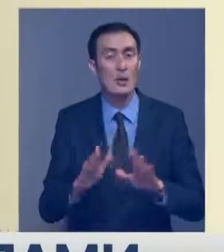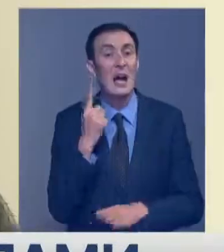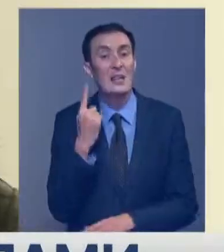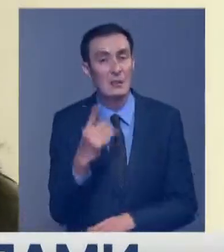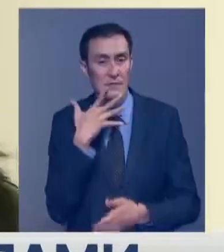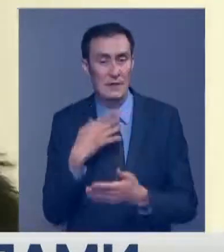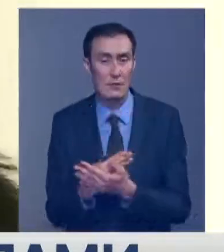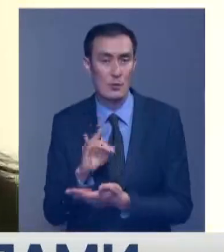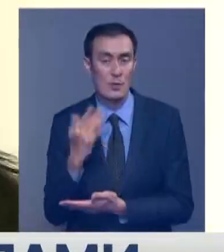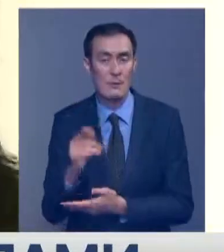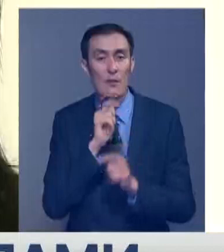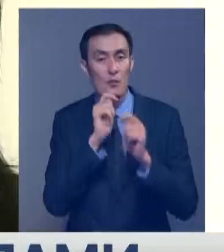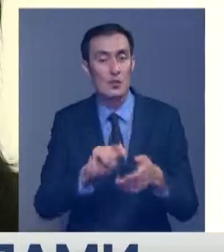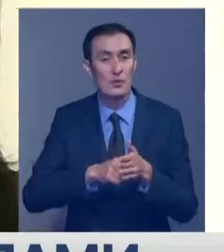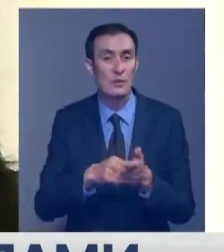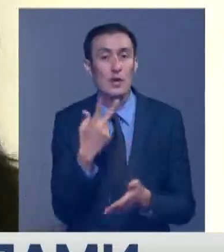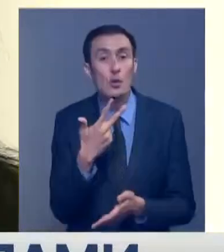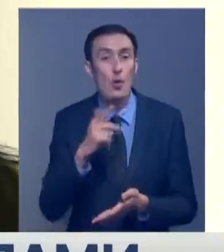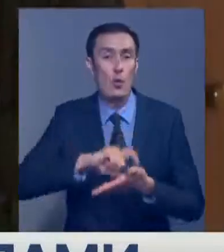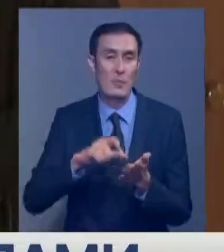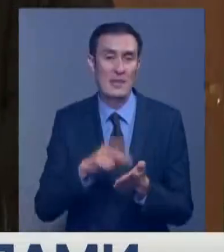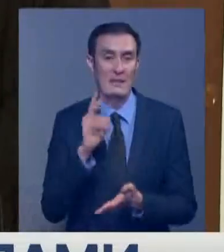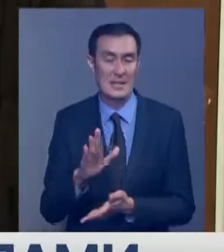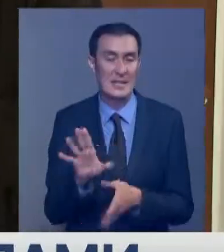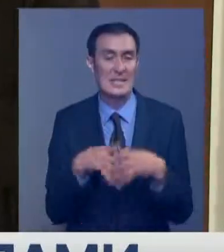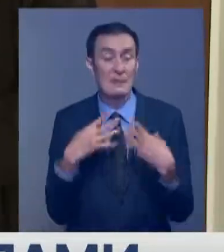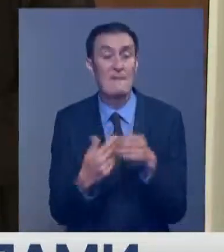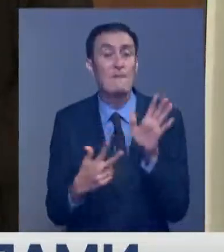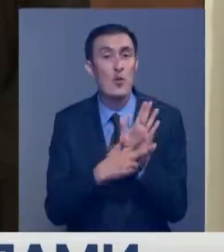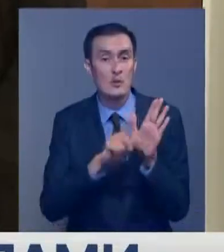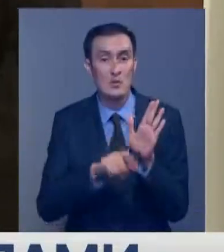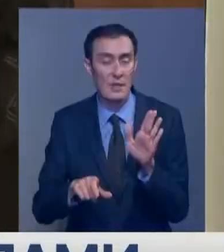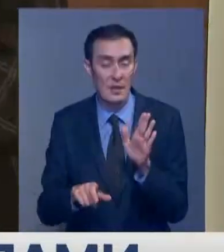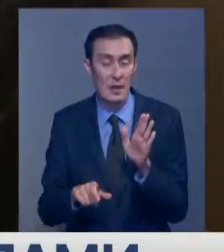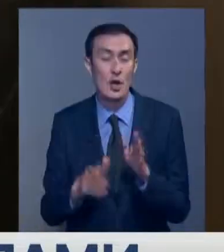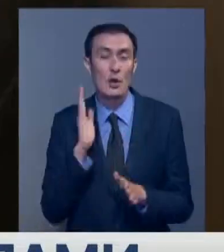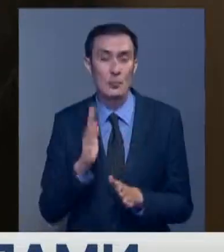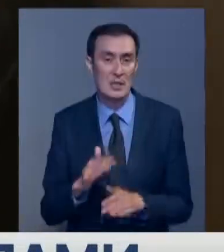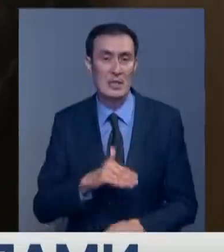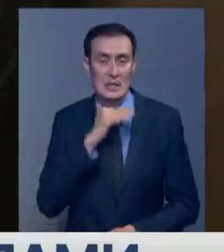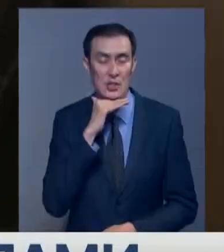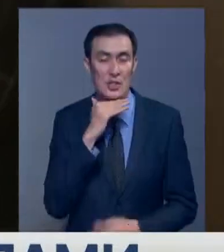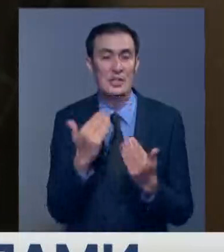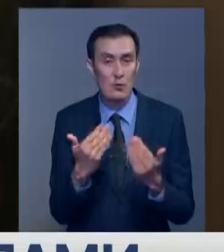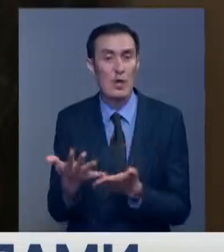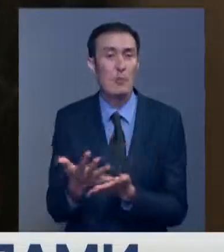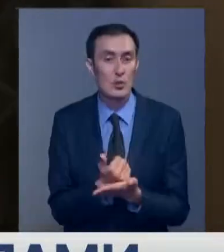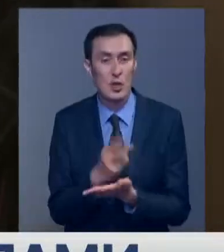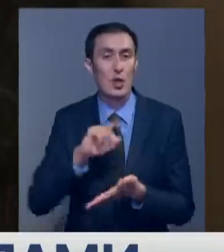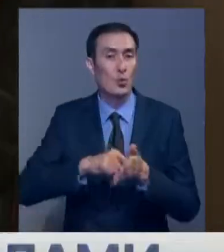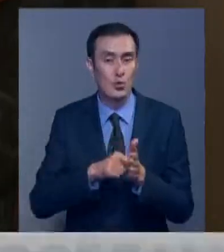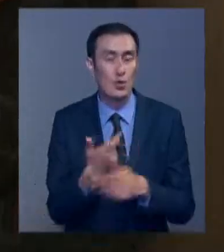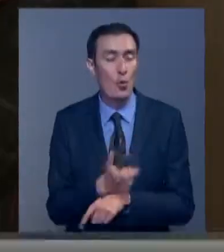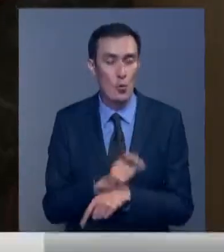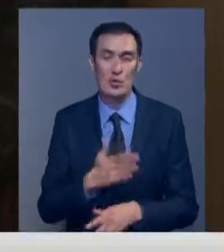из своих детей. Им вручили ключи от трехкомнатной квартиры. Семье из 8 человек в ней не будет тесно. Сегодня получили ключи, очень